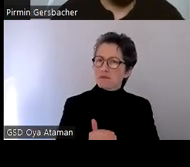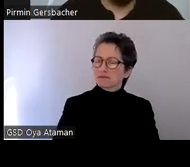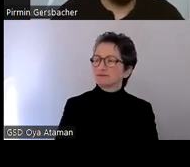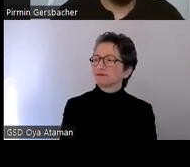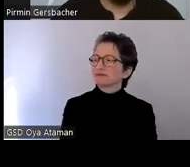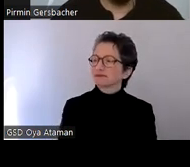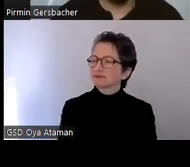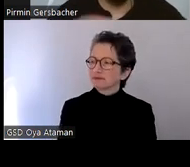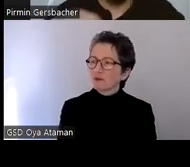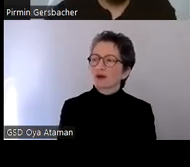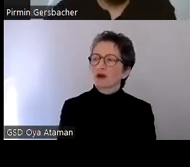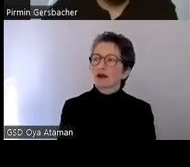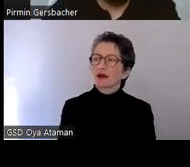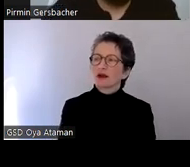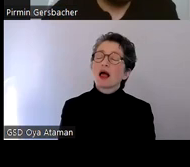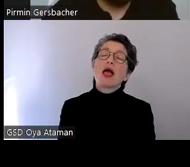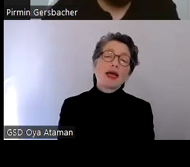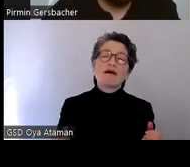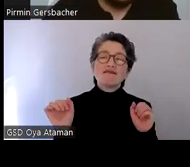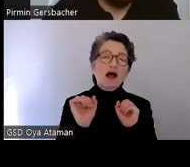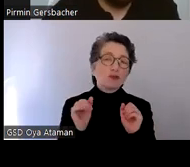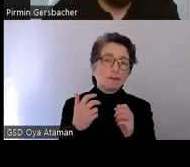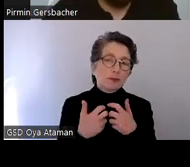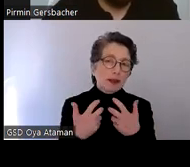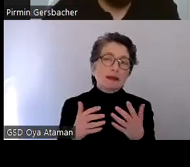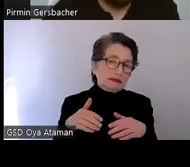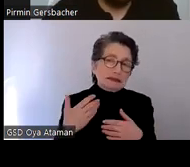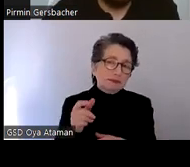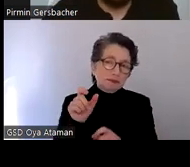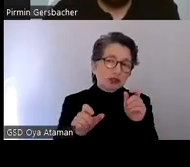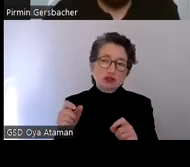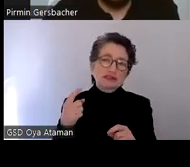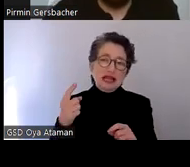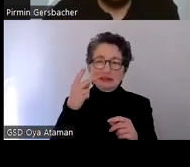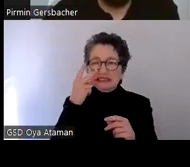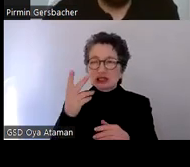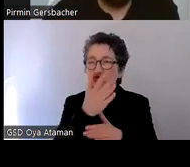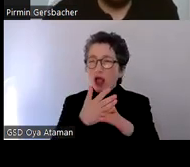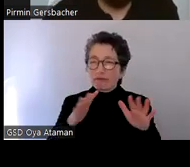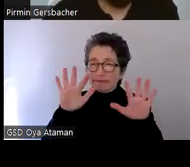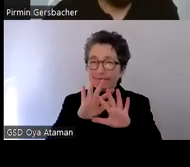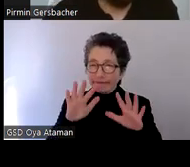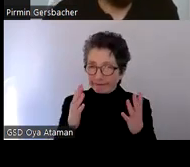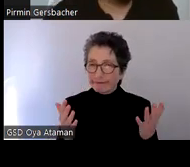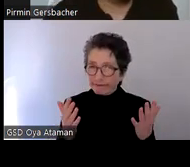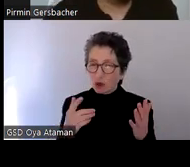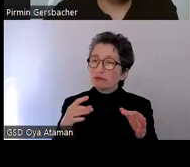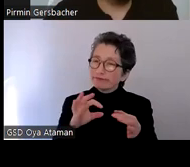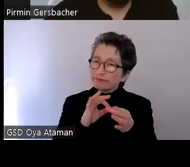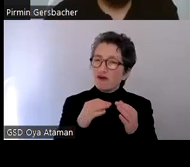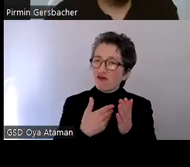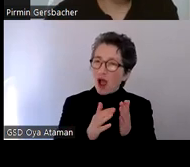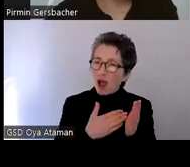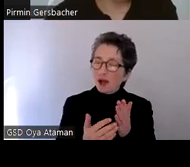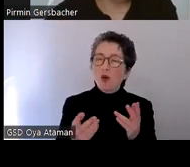Genau, warum ist das ein Problem? Ist einfach so, Menschen mit niedriger Sehschärfe zum Beispiel, einer Farbfehlsichtigkeit oder auch so